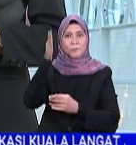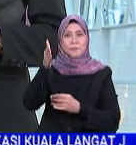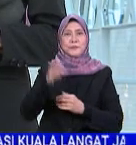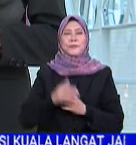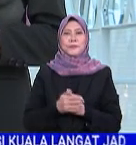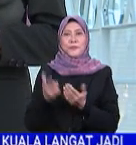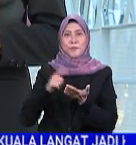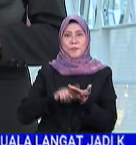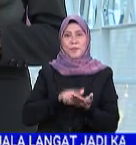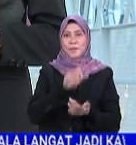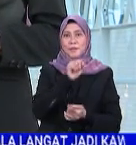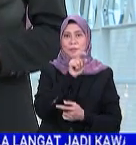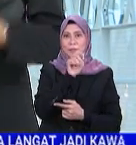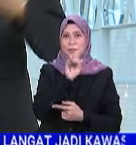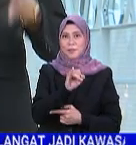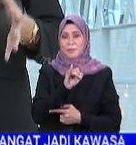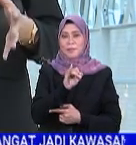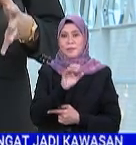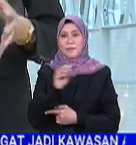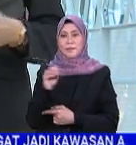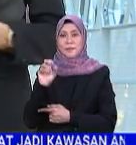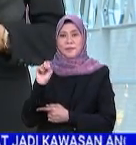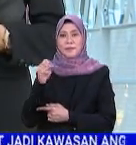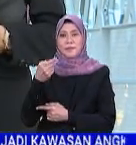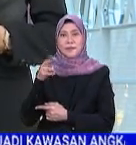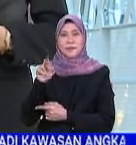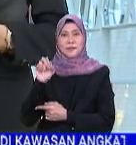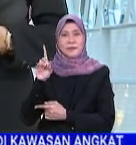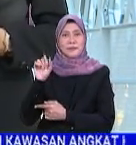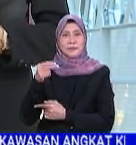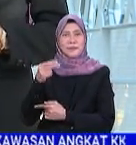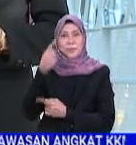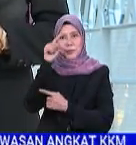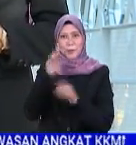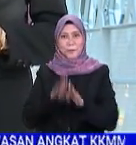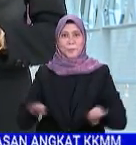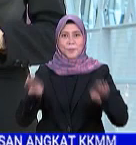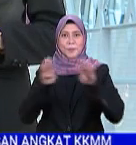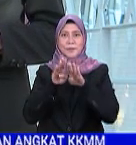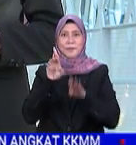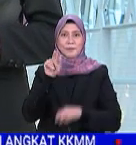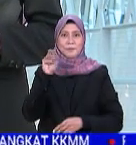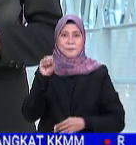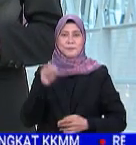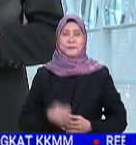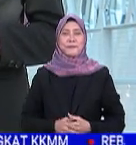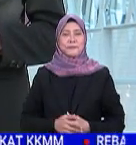Laporan Siti Aisyah Cik P bersama Khalidah Abdullah untuk Berita RTM.